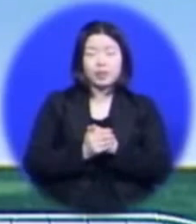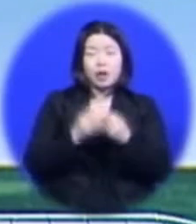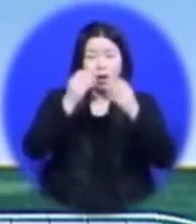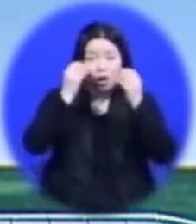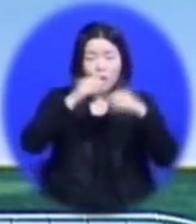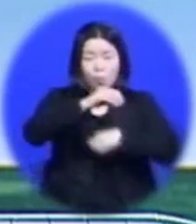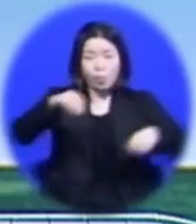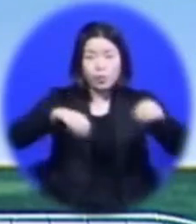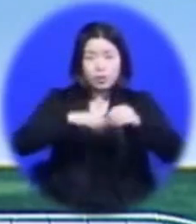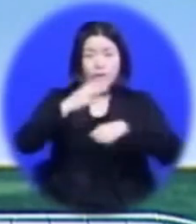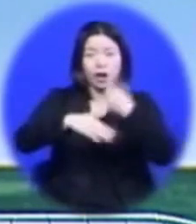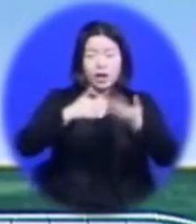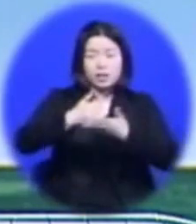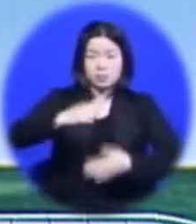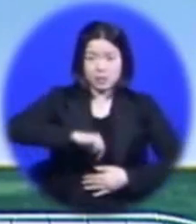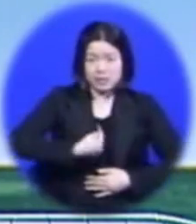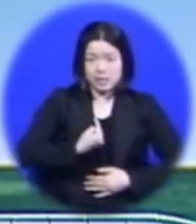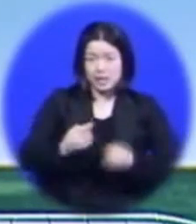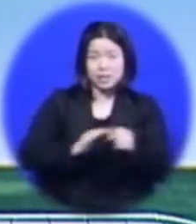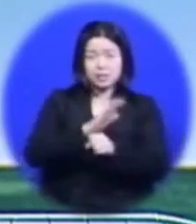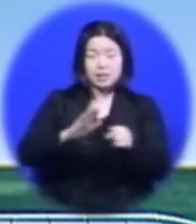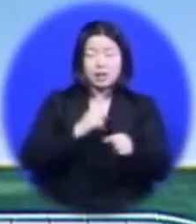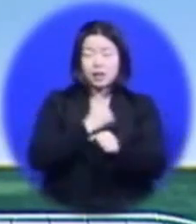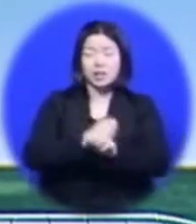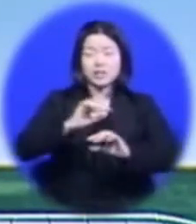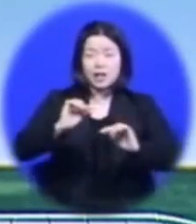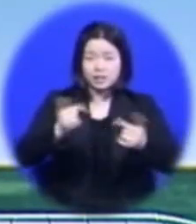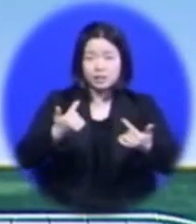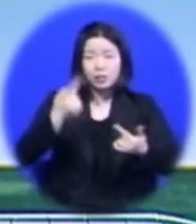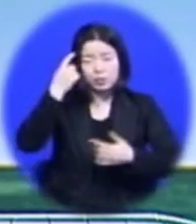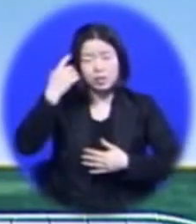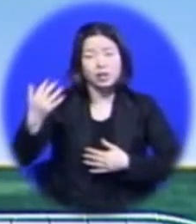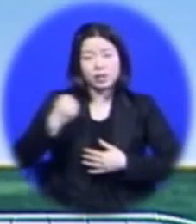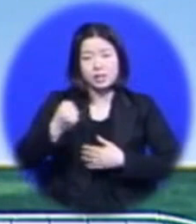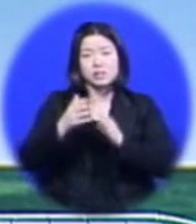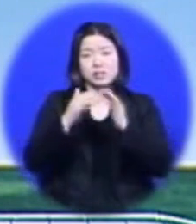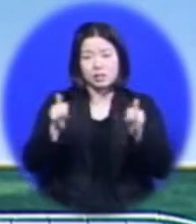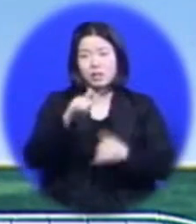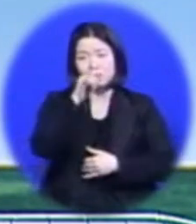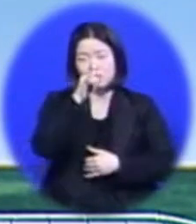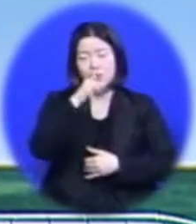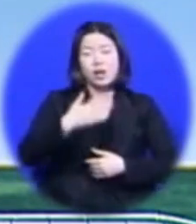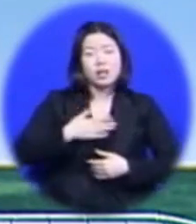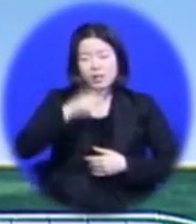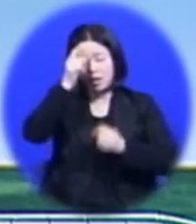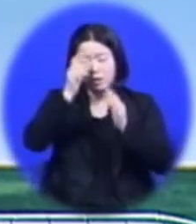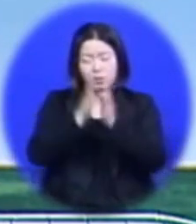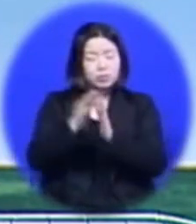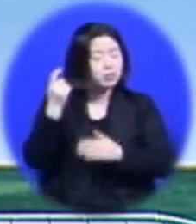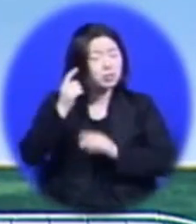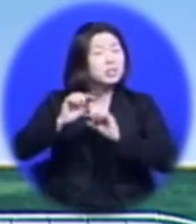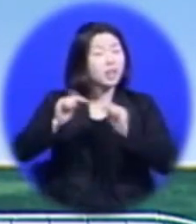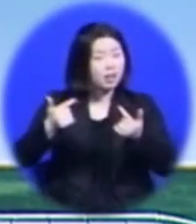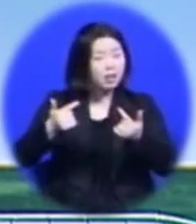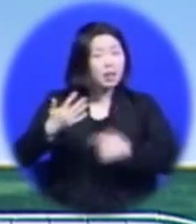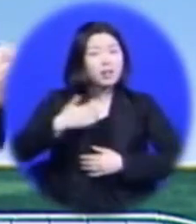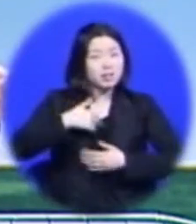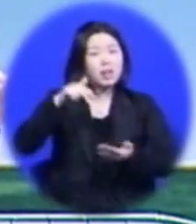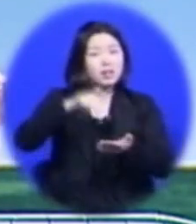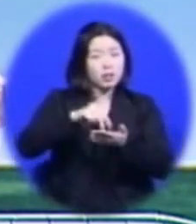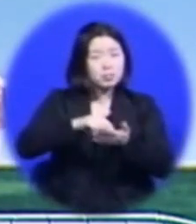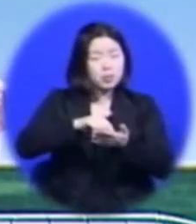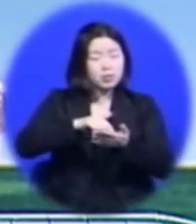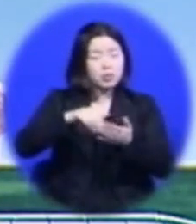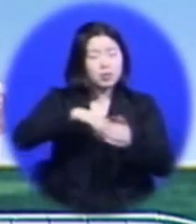오히려 하나님이 자기만 사랑 안 한다고 생각하는 분들이 있습니다. 내 기도는 안 들어주시고 내 형편은